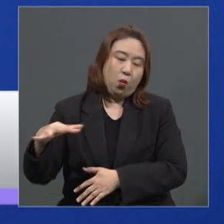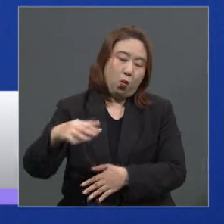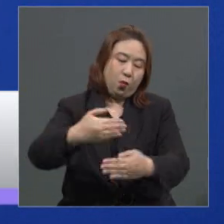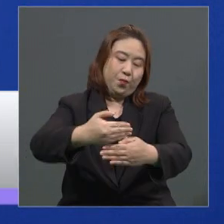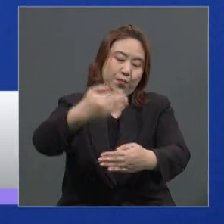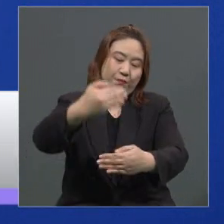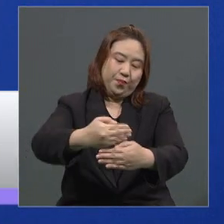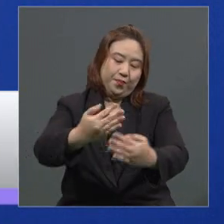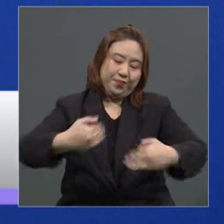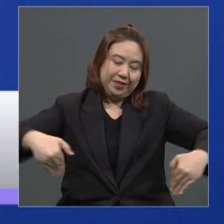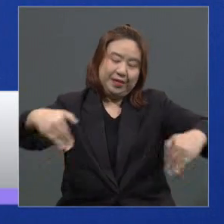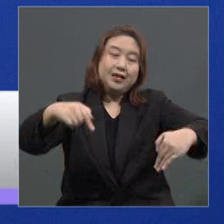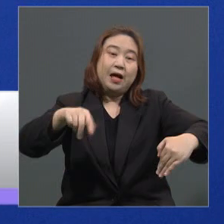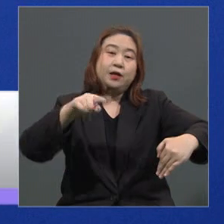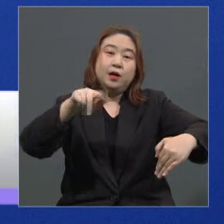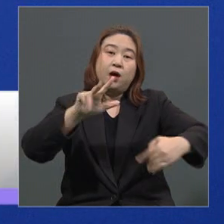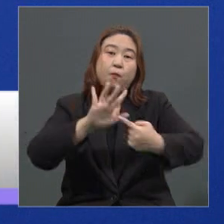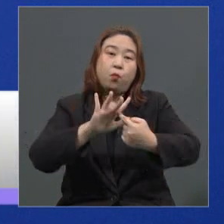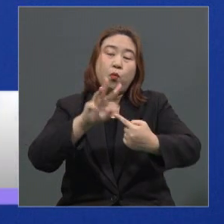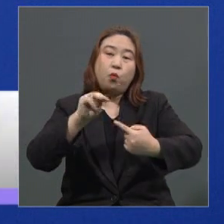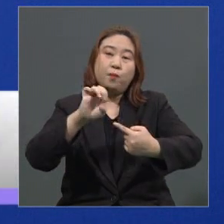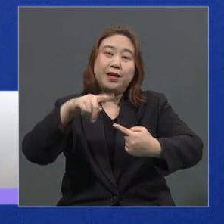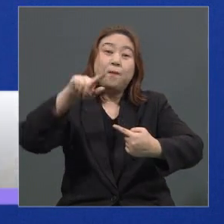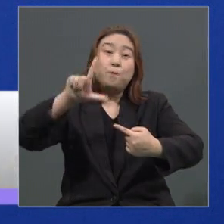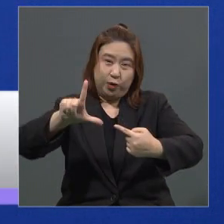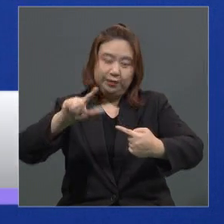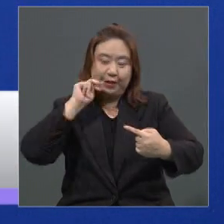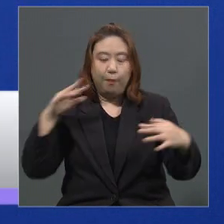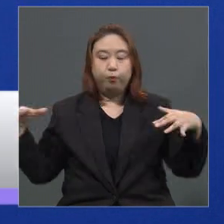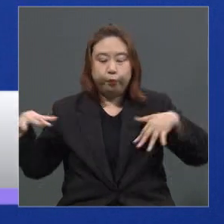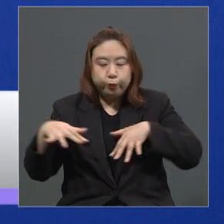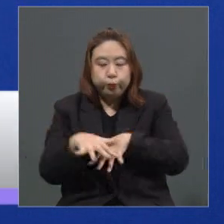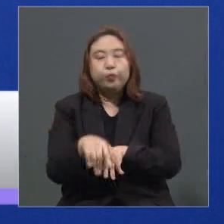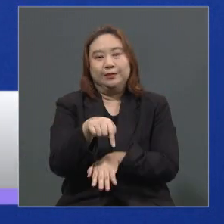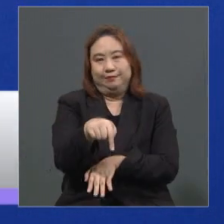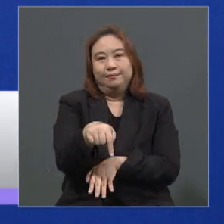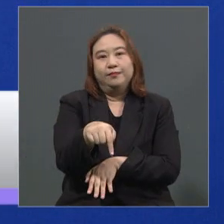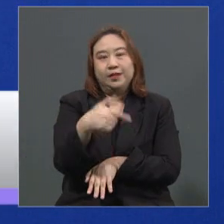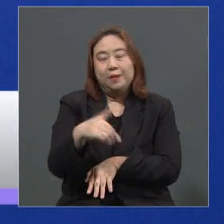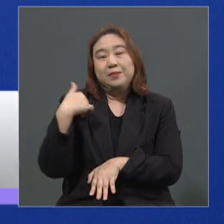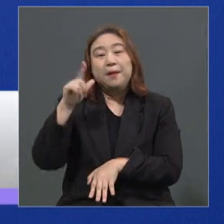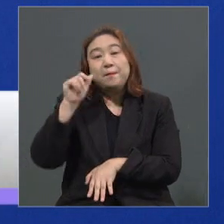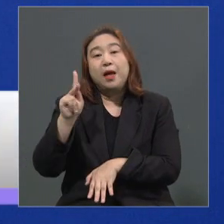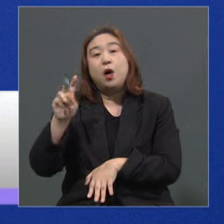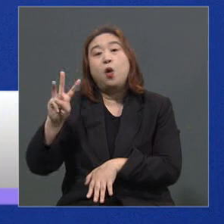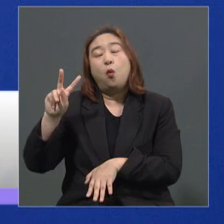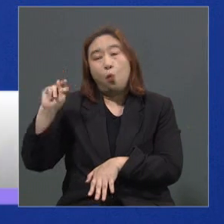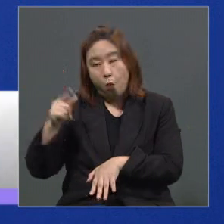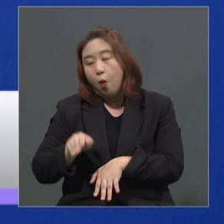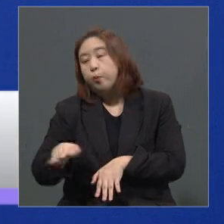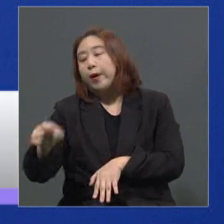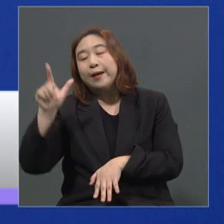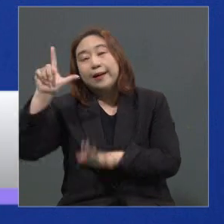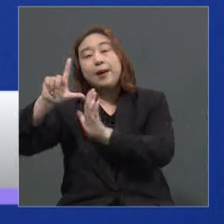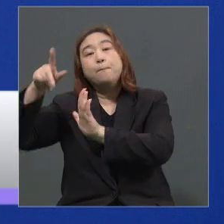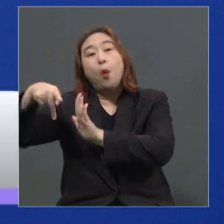ก็มีน้ำส่วนหนึ่งนะครับที่น้ำแม่กวงนะครับซึ่งจะไหลลงสู่จังหวัดลำพูนนะครับก็จะทำให้ตัวจังหวัดลำพูนบางส่วนนะครับ